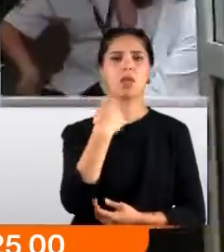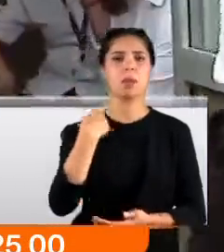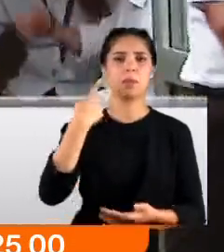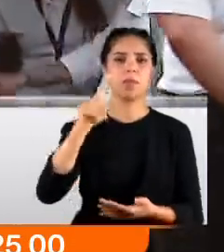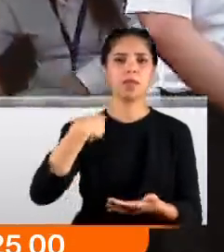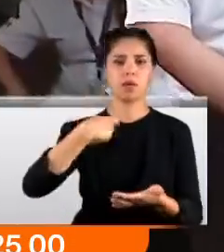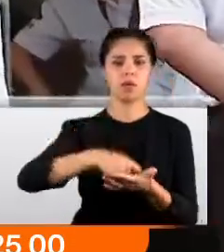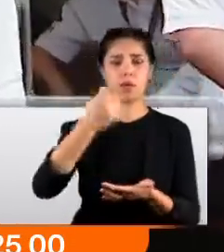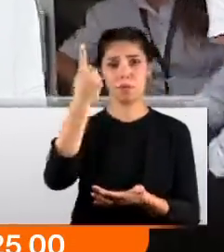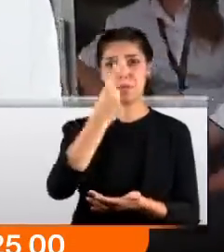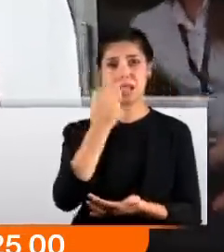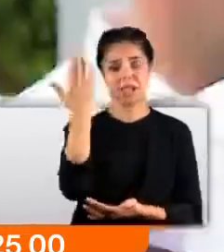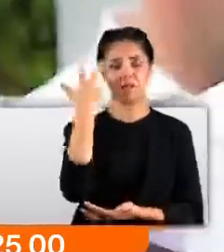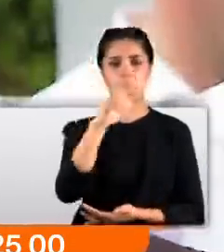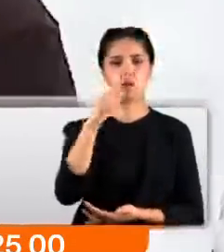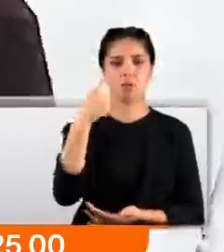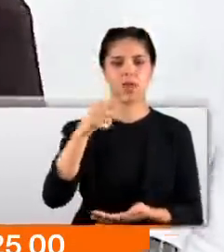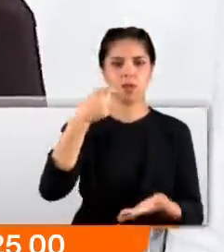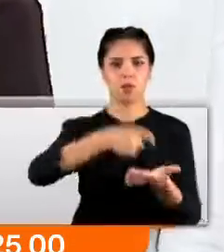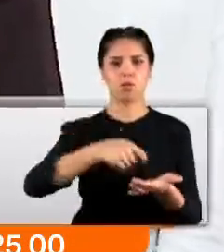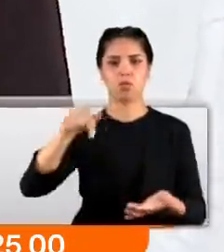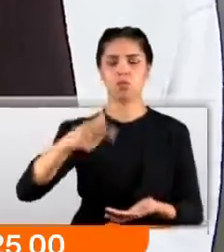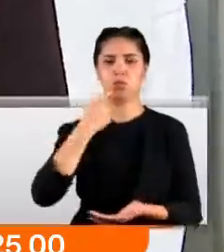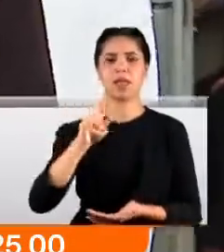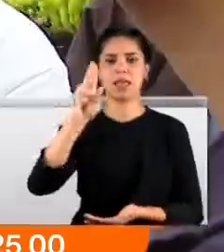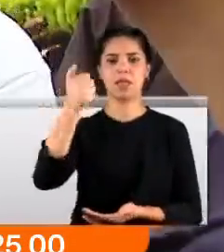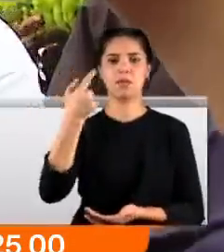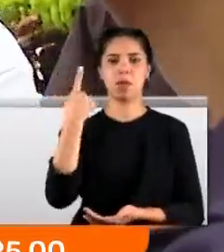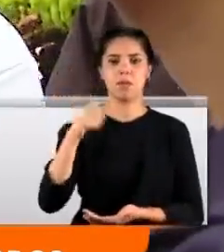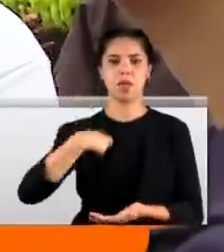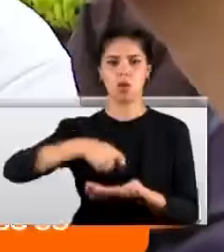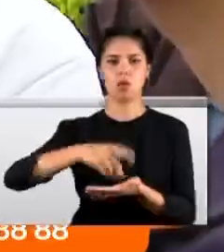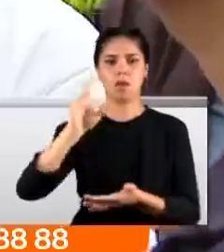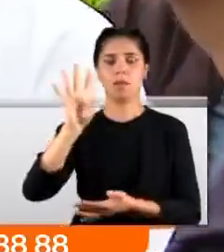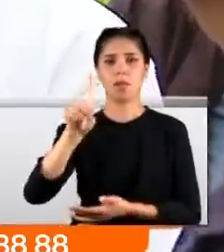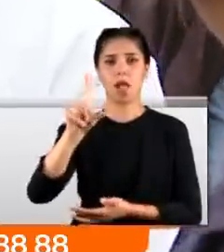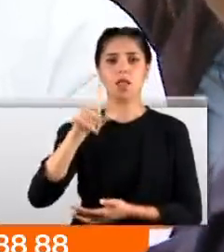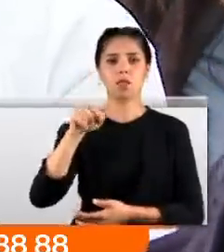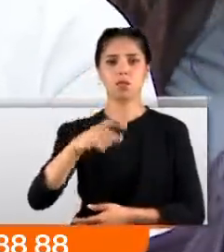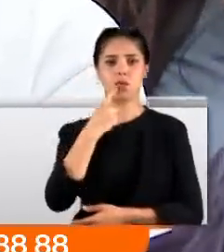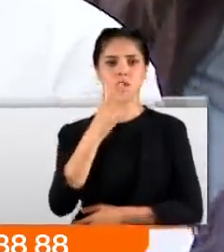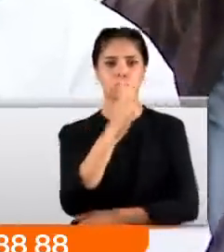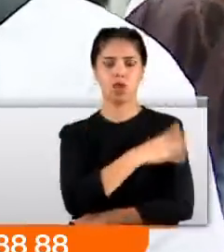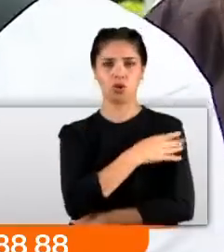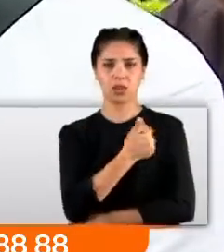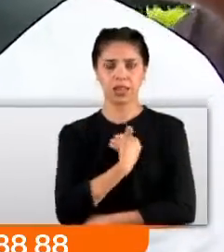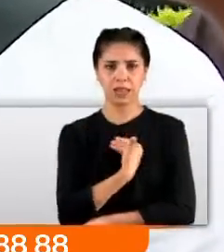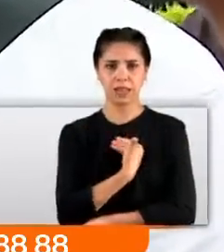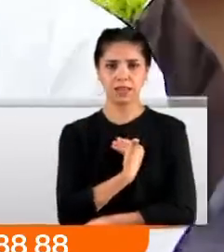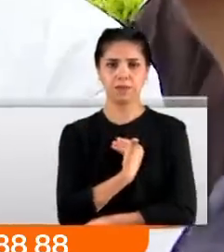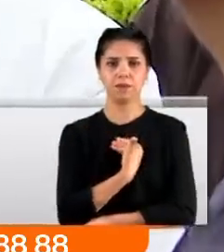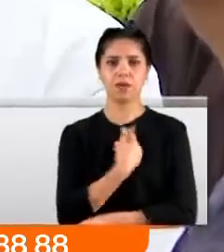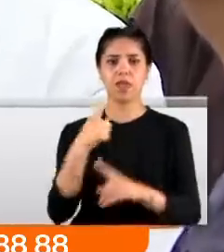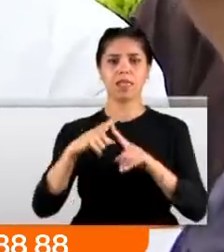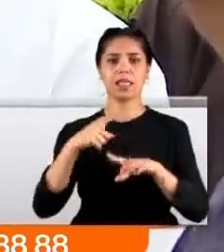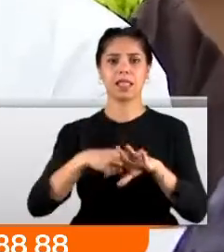Geçen sene 33 bin ödemiştim. Bu sene 76 bin ödemem gerekiyor. 4. sınıfa geldim. Ben bu sene tezimi normalde yazmam lazım.